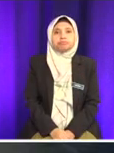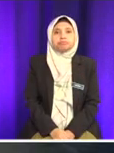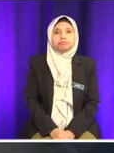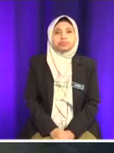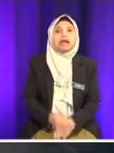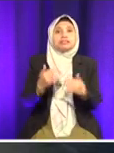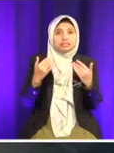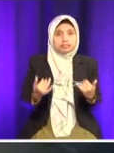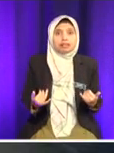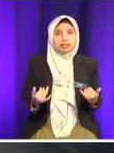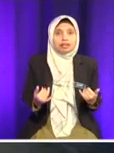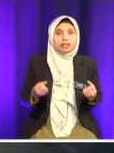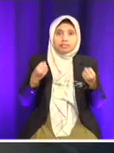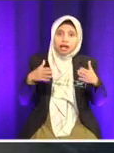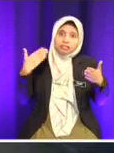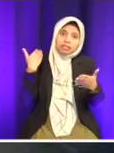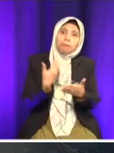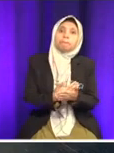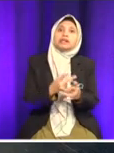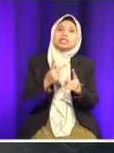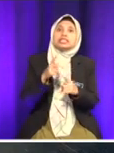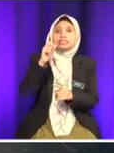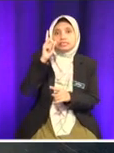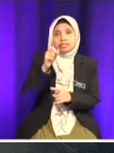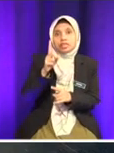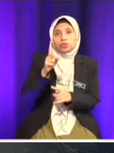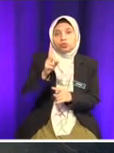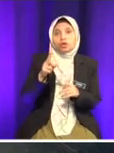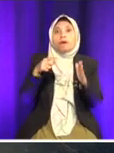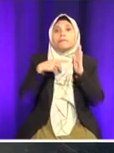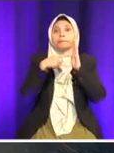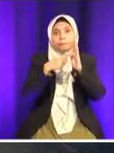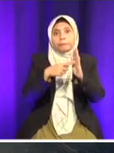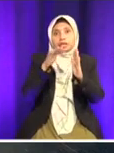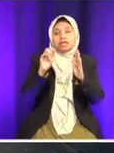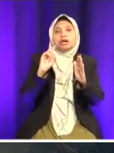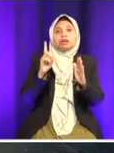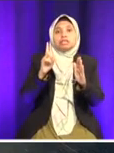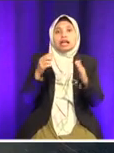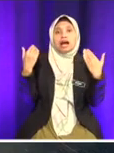sekarang ini udah sampai dekat satu paparan kuadratic